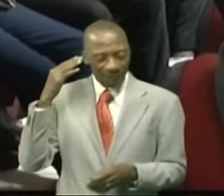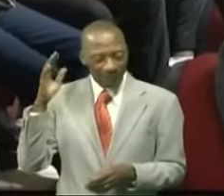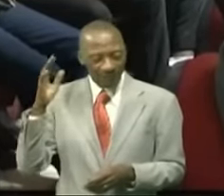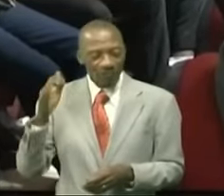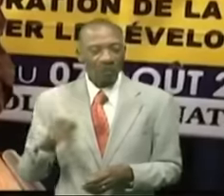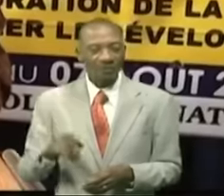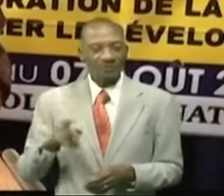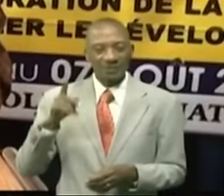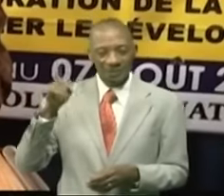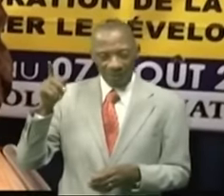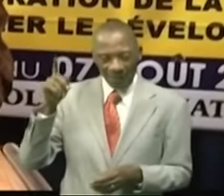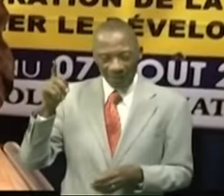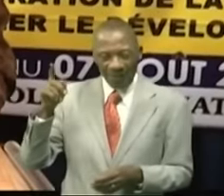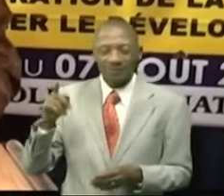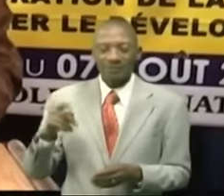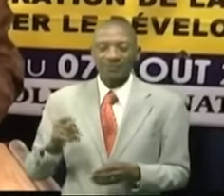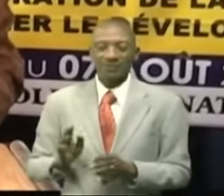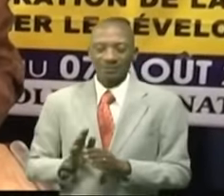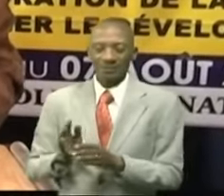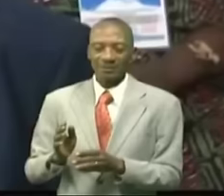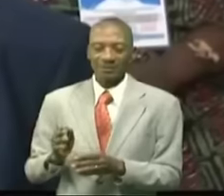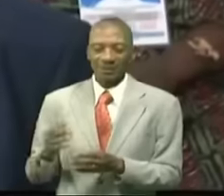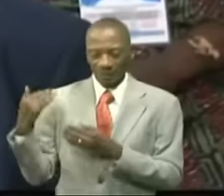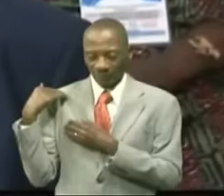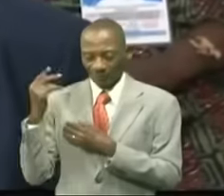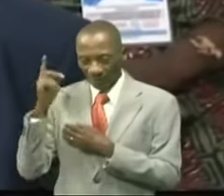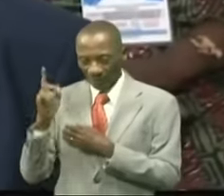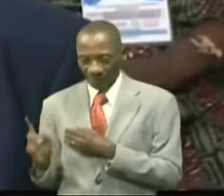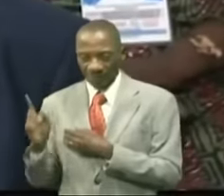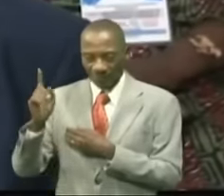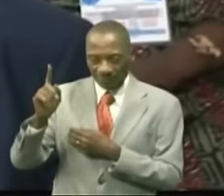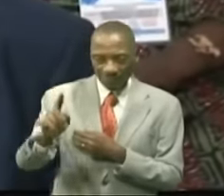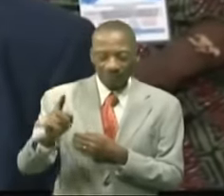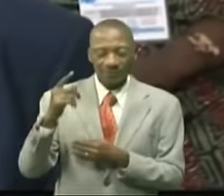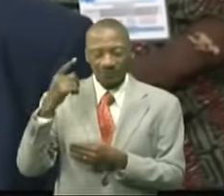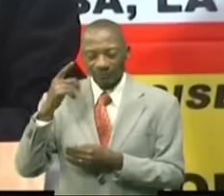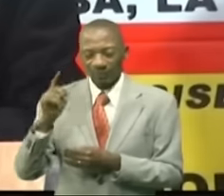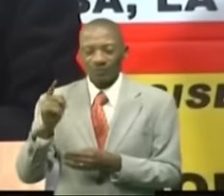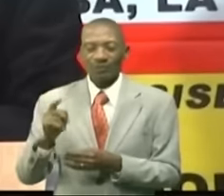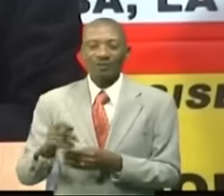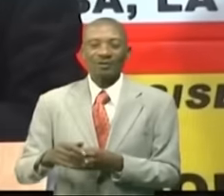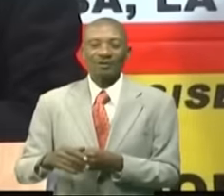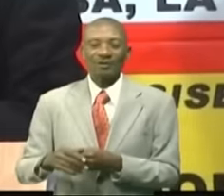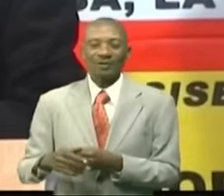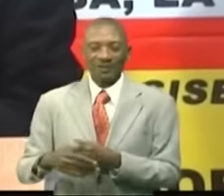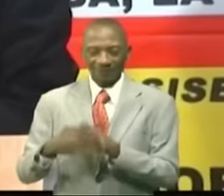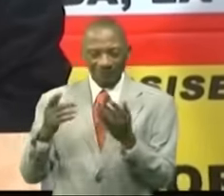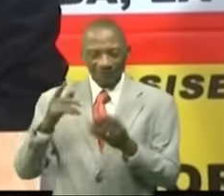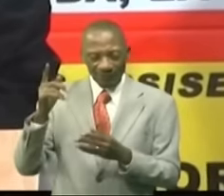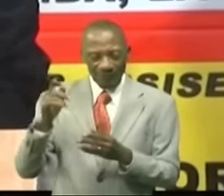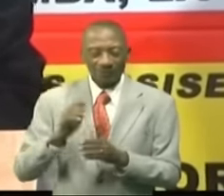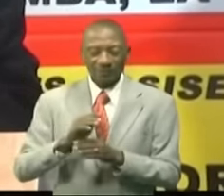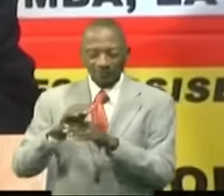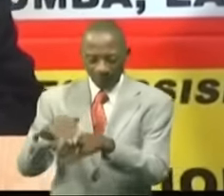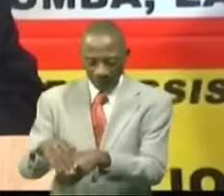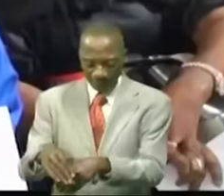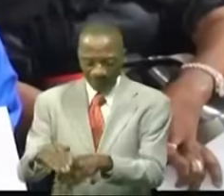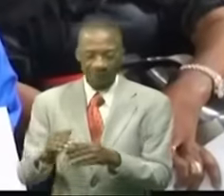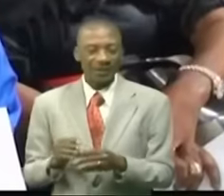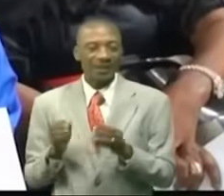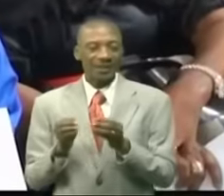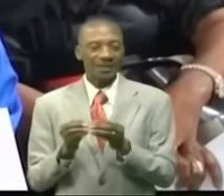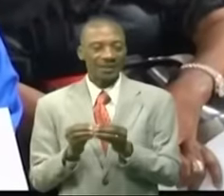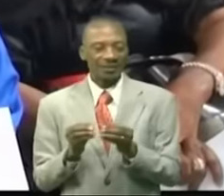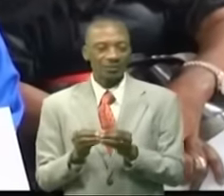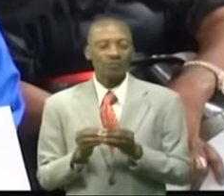Kinshasa, mis fin à ses travaux d'intenses de trois jours d'évaluation. Les participants à ces travaux ont, à l'issue, formulé